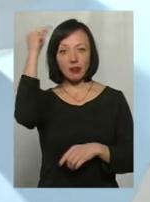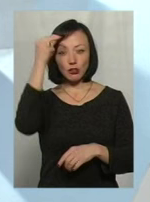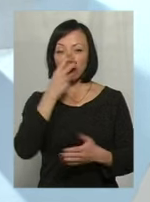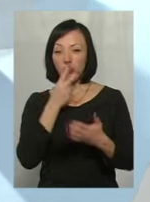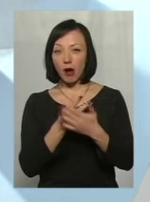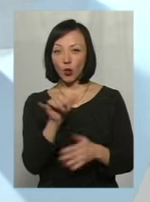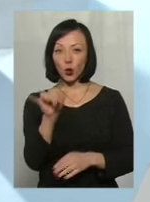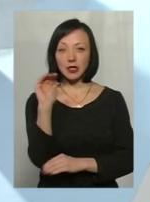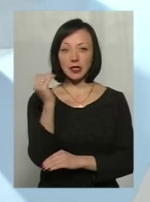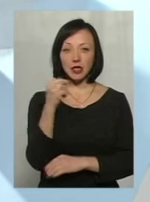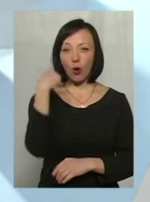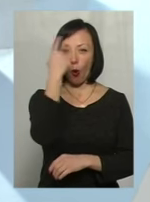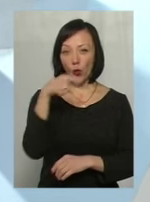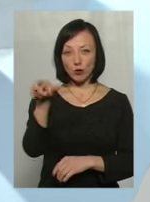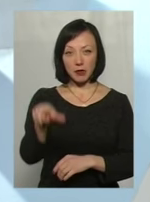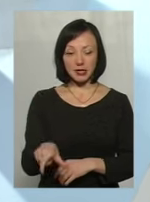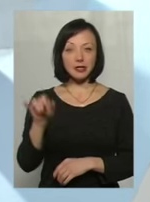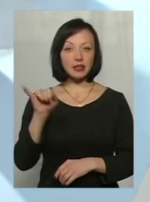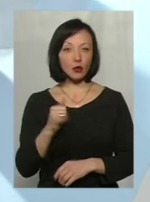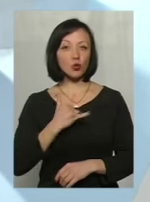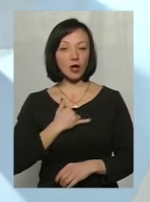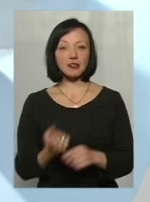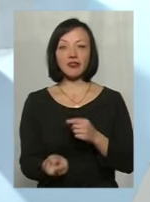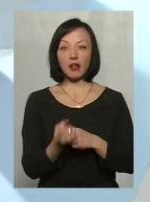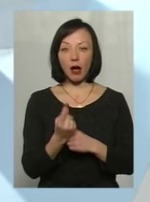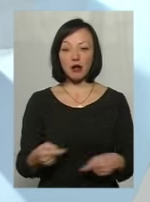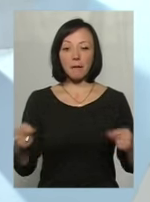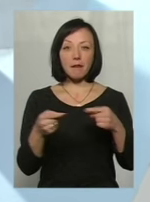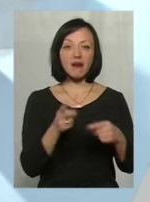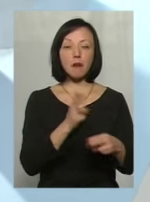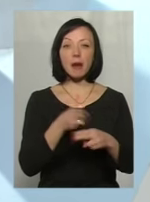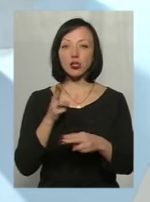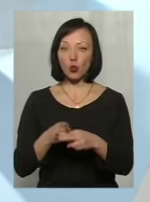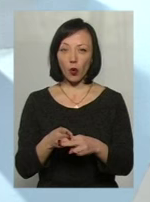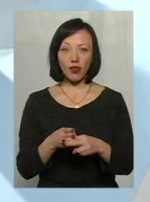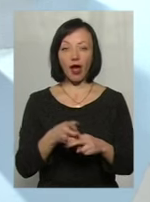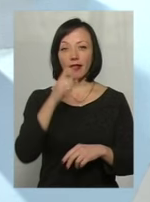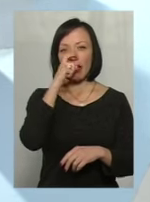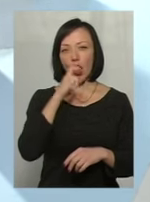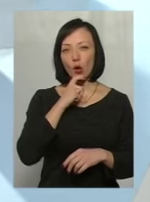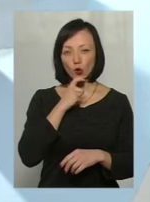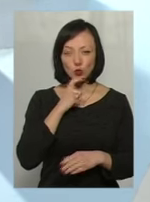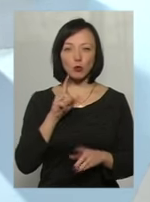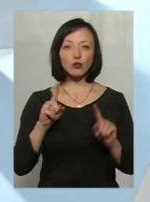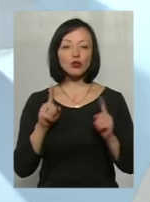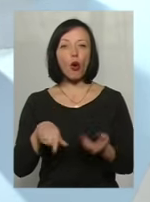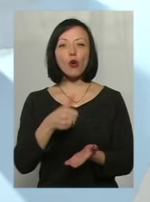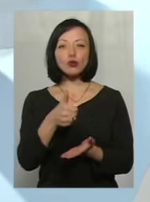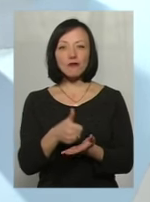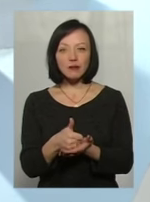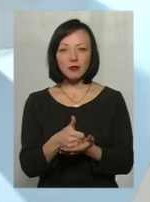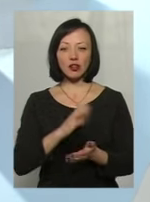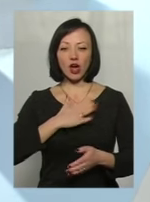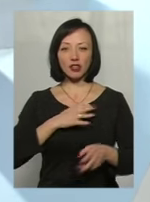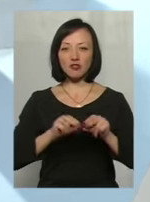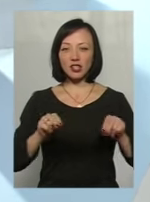дитині особистість, і, безумовно, у нас виникають певні перешкоди, нерозуміння, тому що основну масу наших педагогів